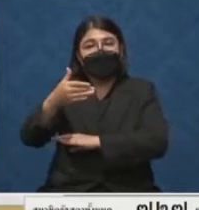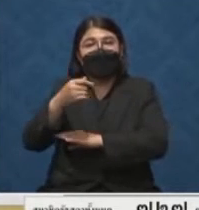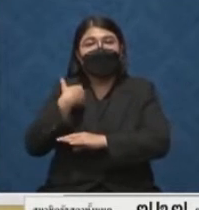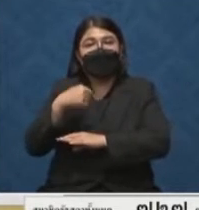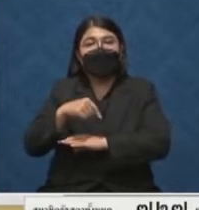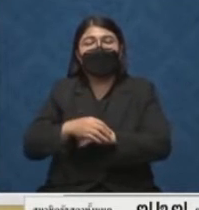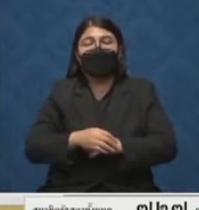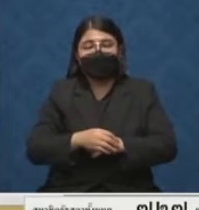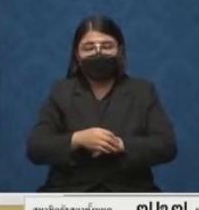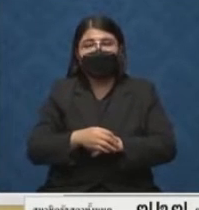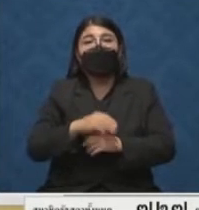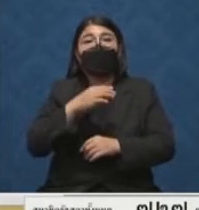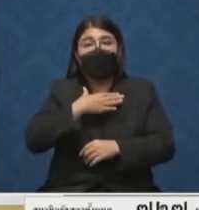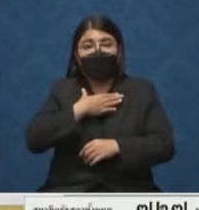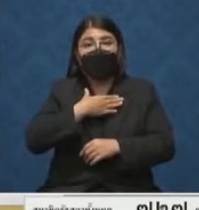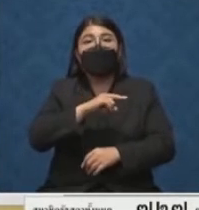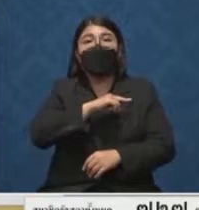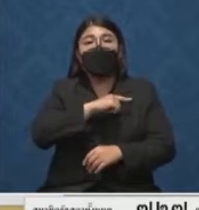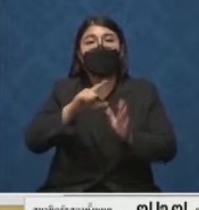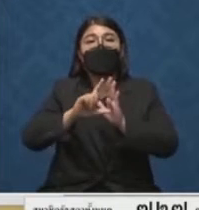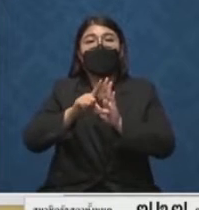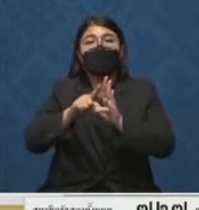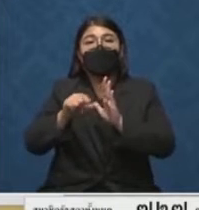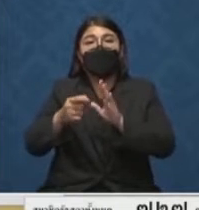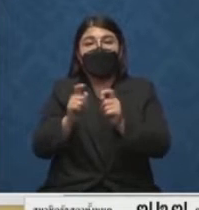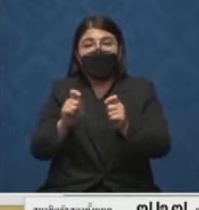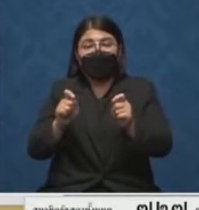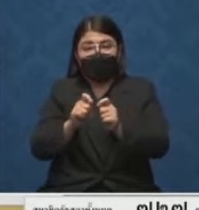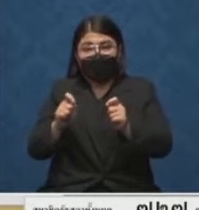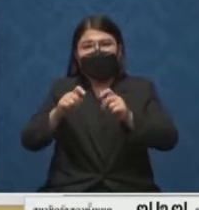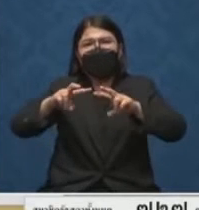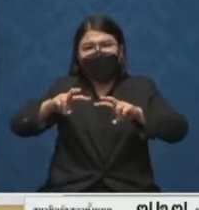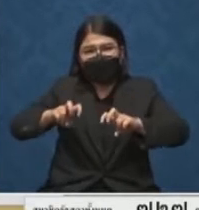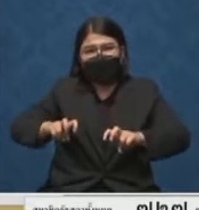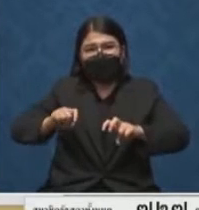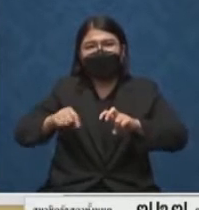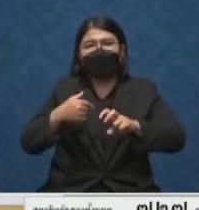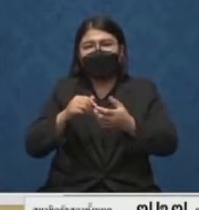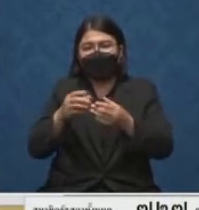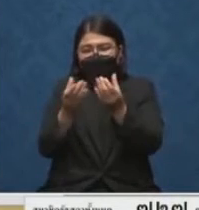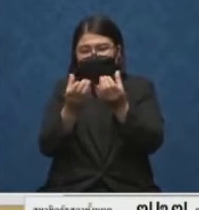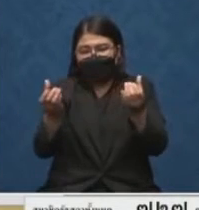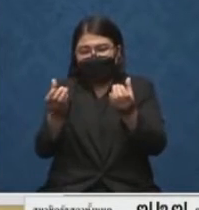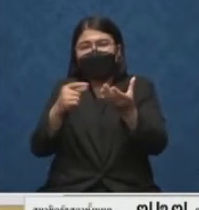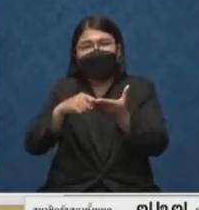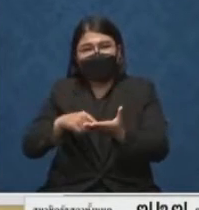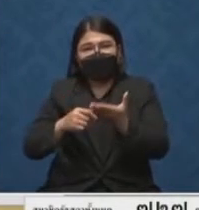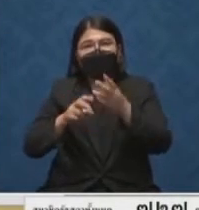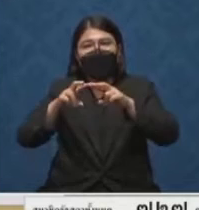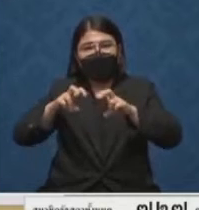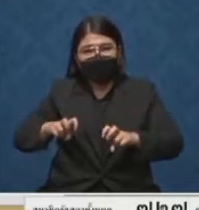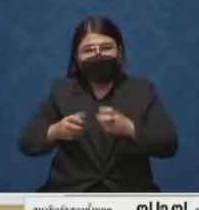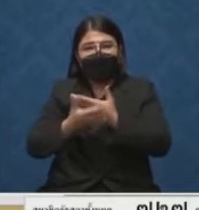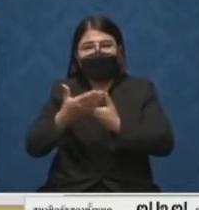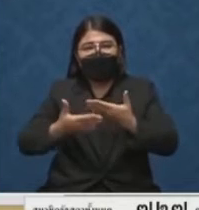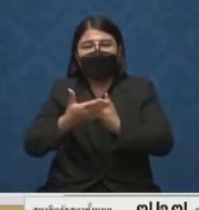แลวก็ผมได้ทำนั้ทเป็นเลียขา นุการณณะ อนุกรรมการศึกษาิเคราห์ ปวดปัญาติขลมนูนและภาัยประ